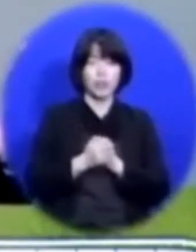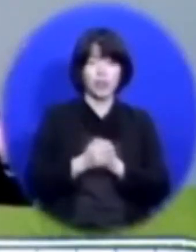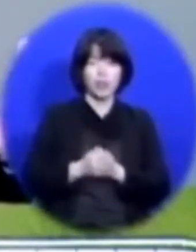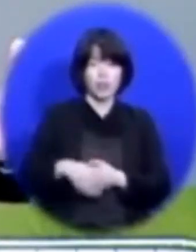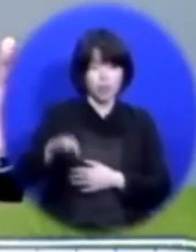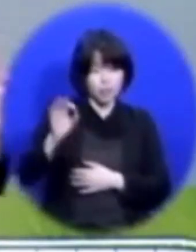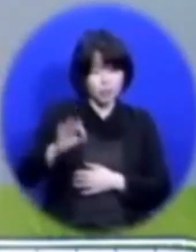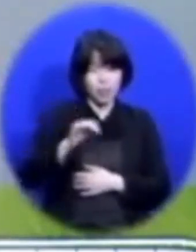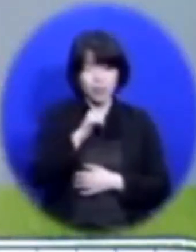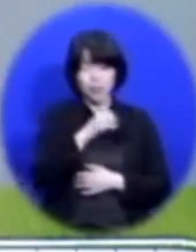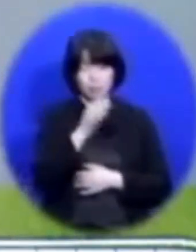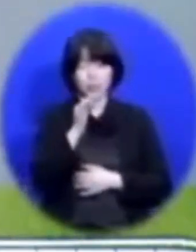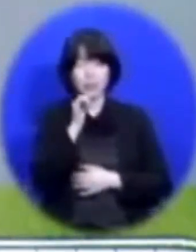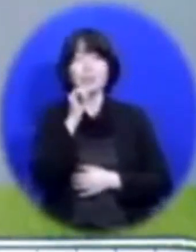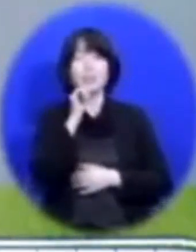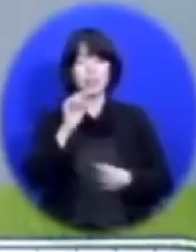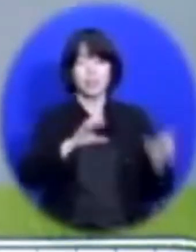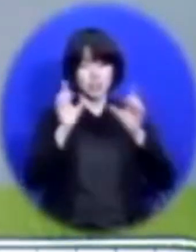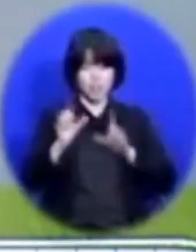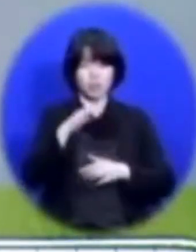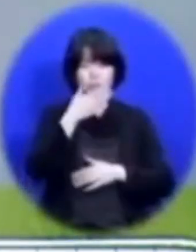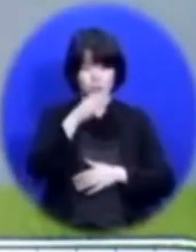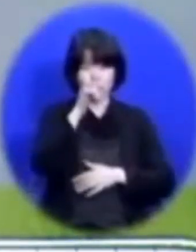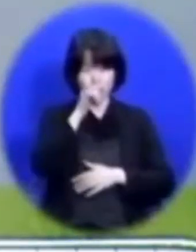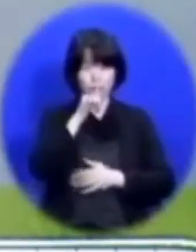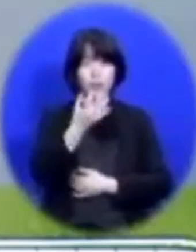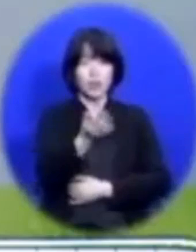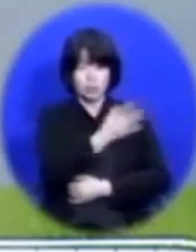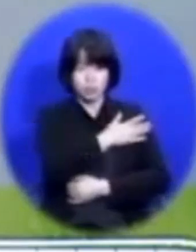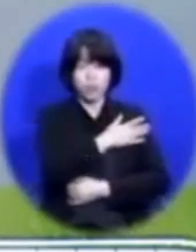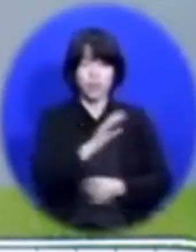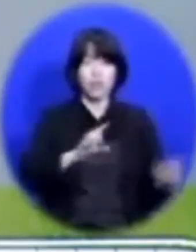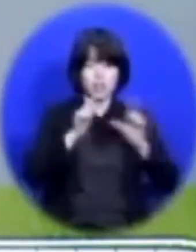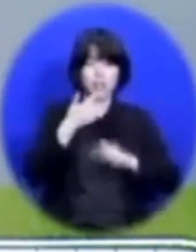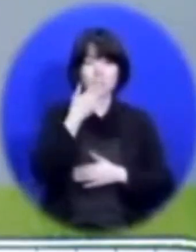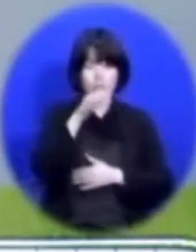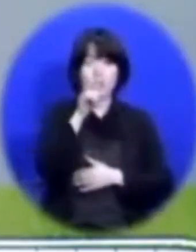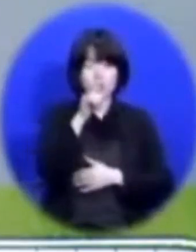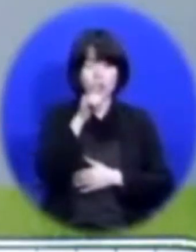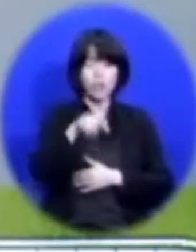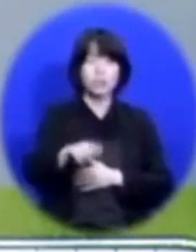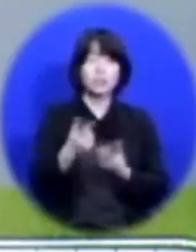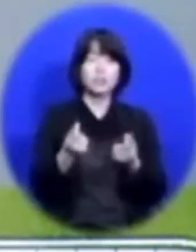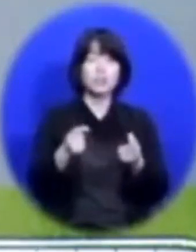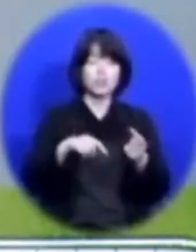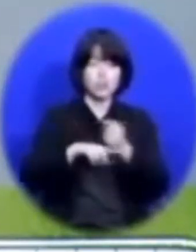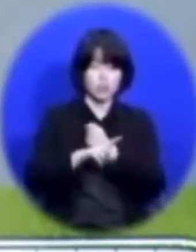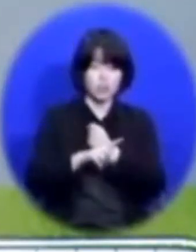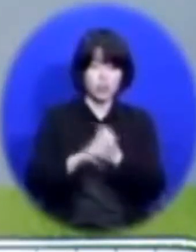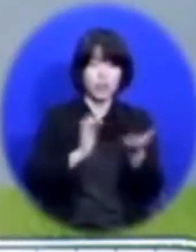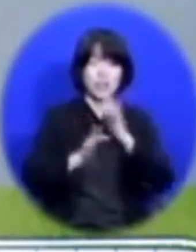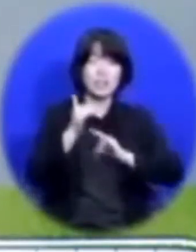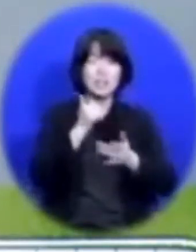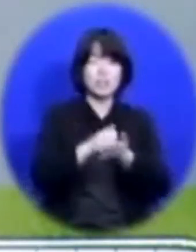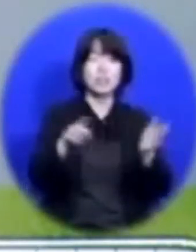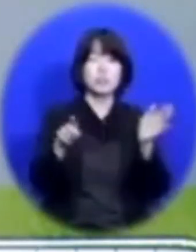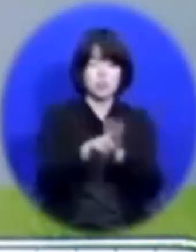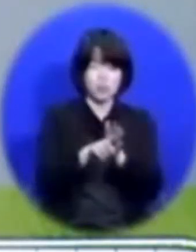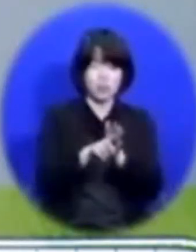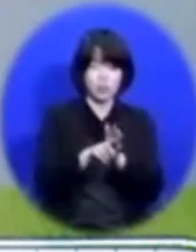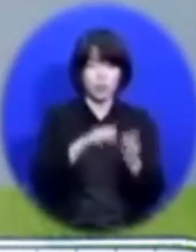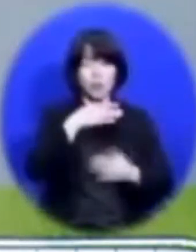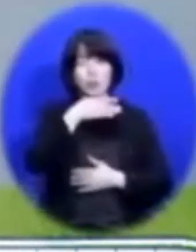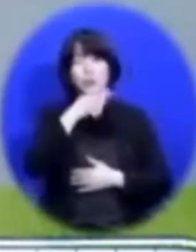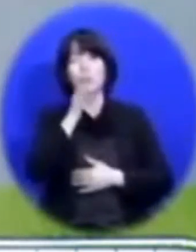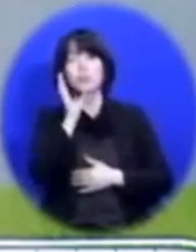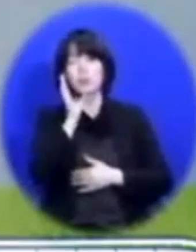검소한삶을살수도있고, 풍요로운삶을살수도있습니다.그런의미에서 예수님을믿는다고해서노년